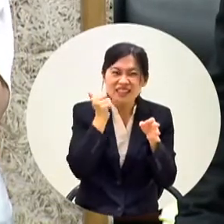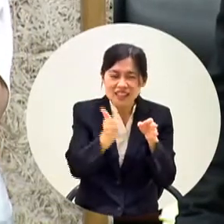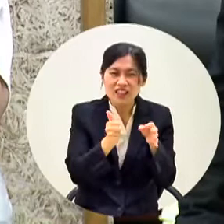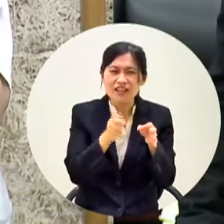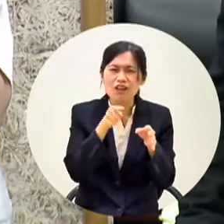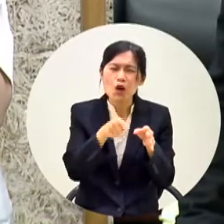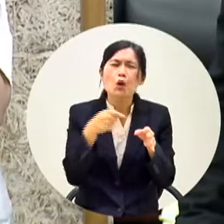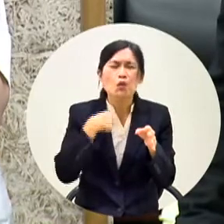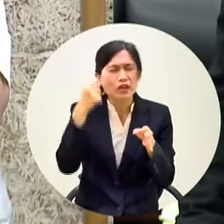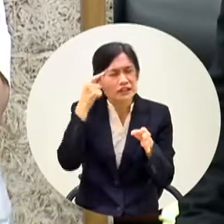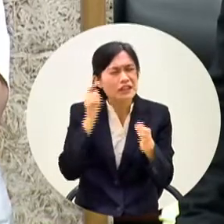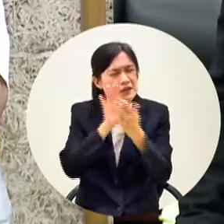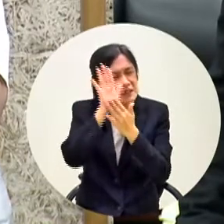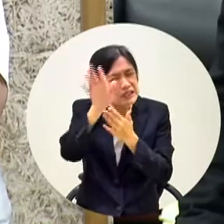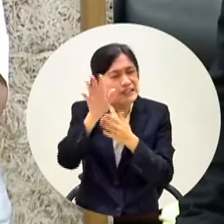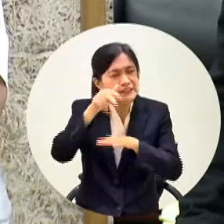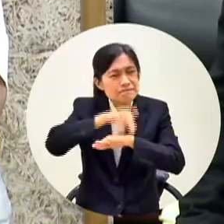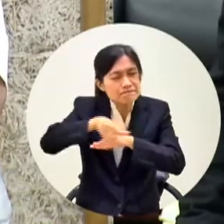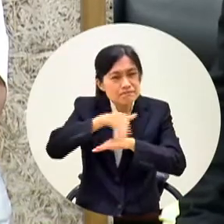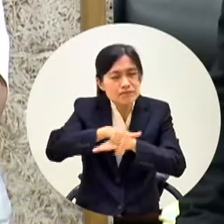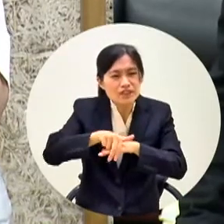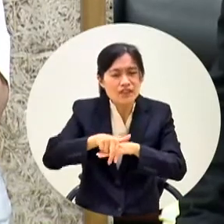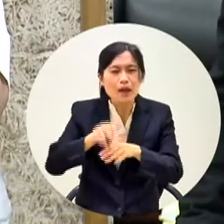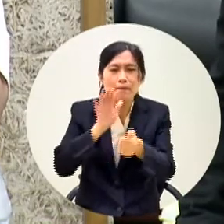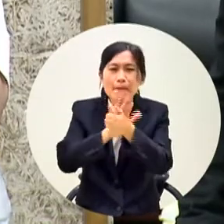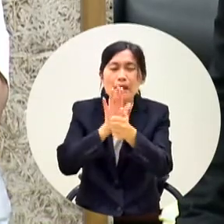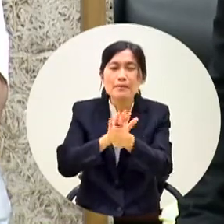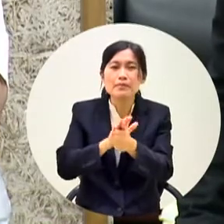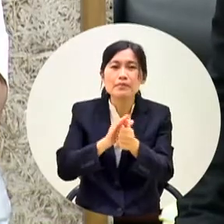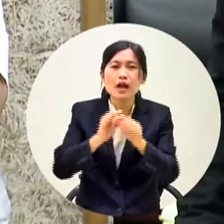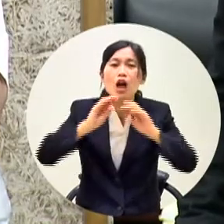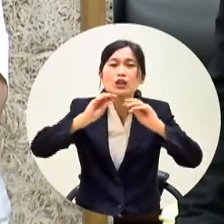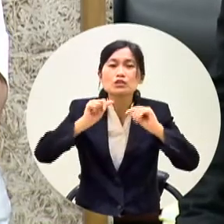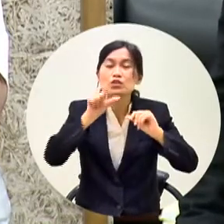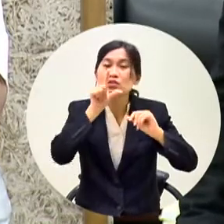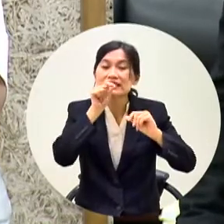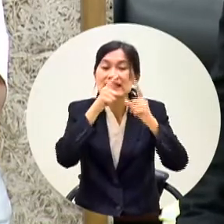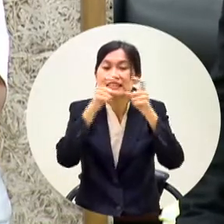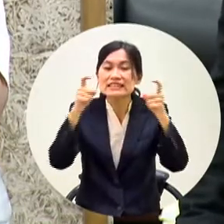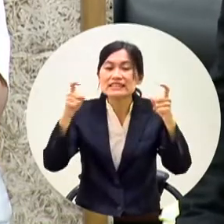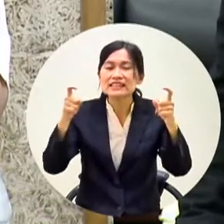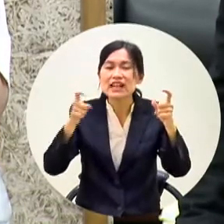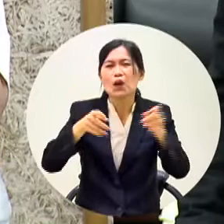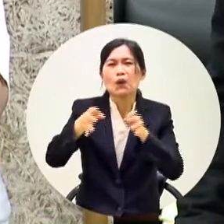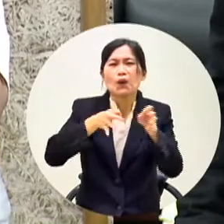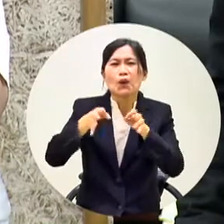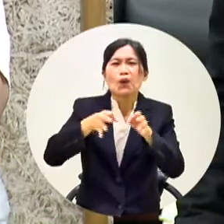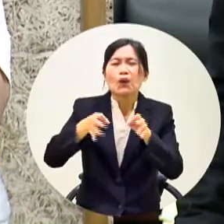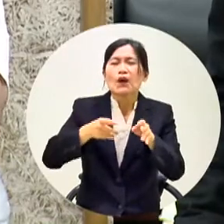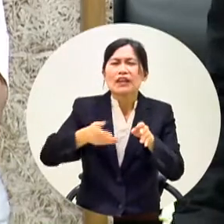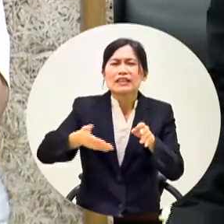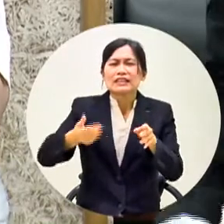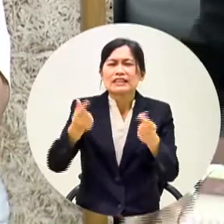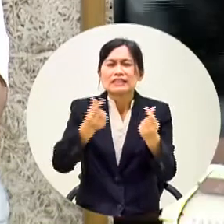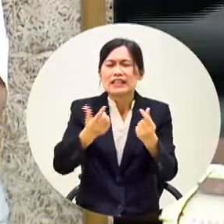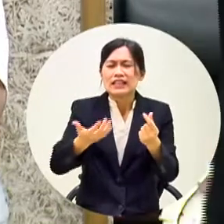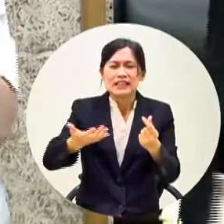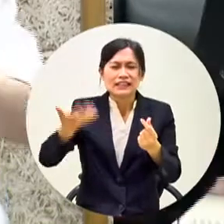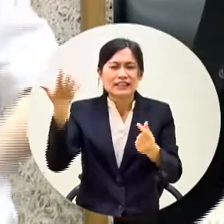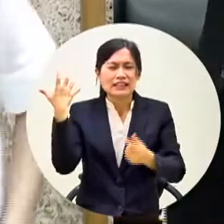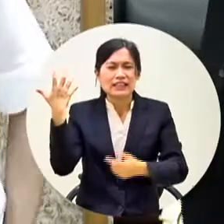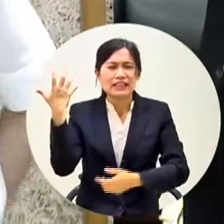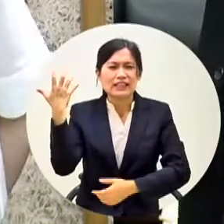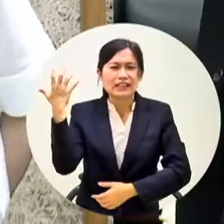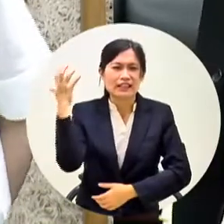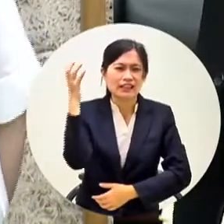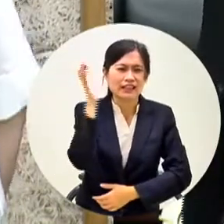向，要安那去哦？这土鸡啊城会当个像过去安尼？这个风光在线啦、啊，哦，啊，把这个观